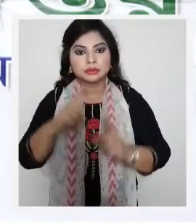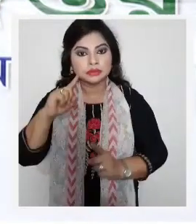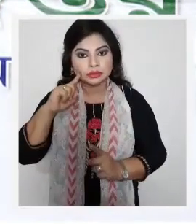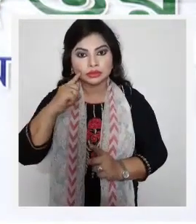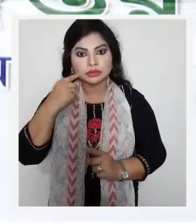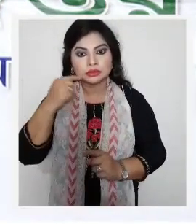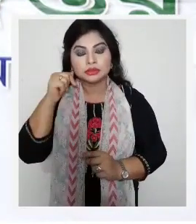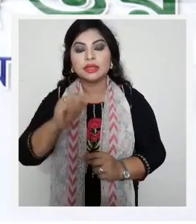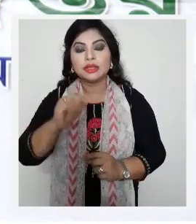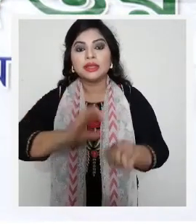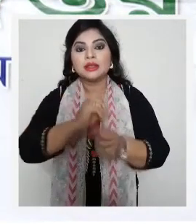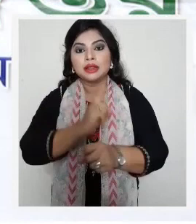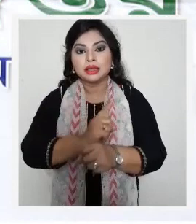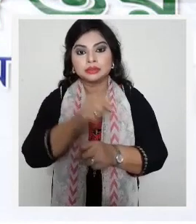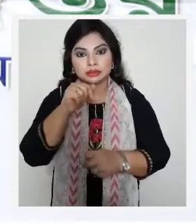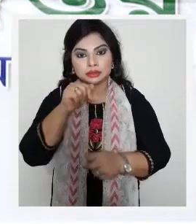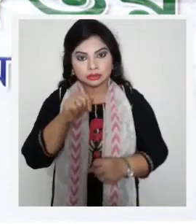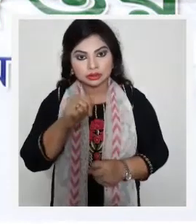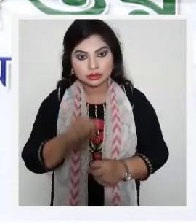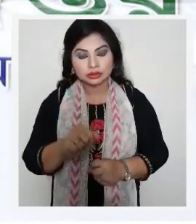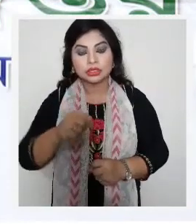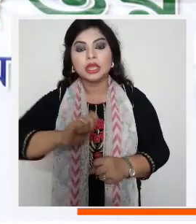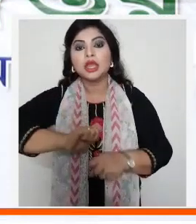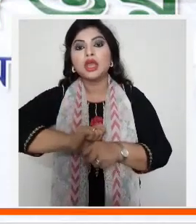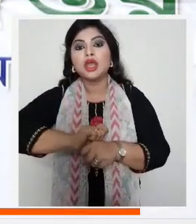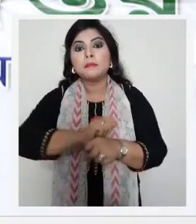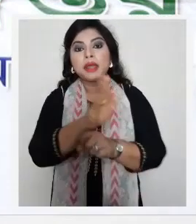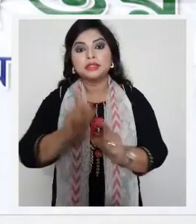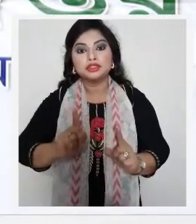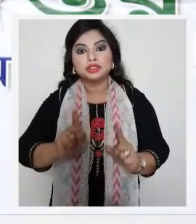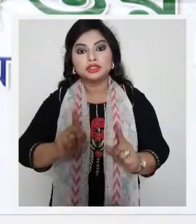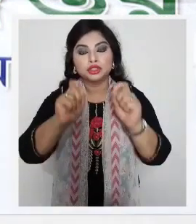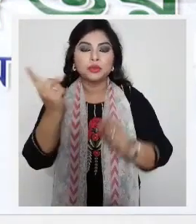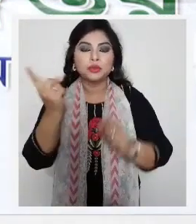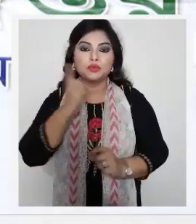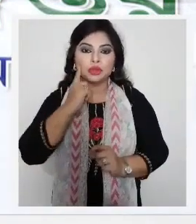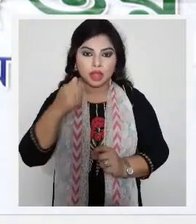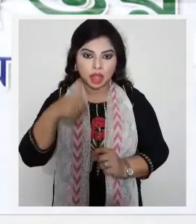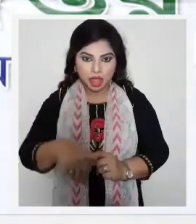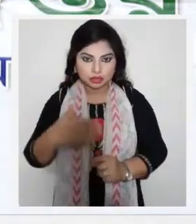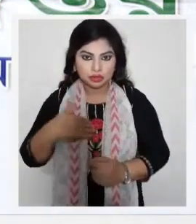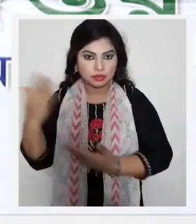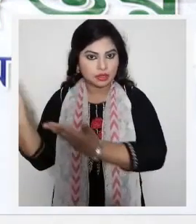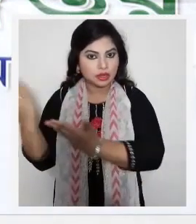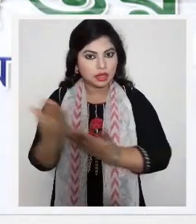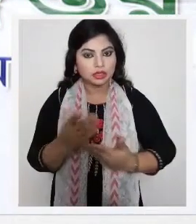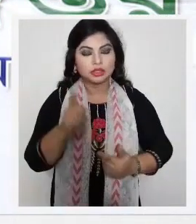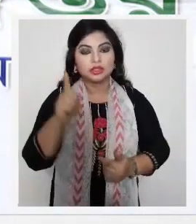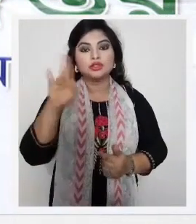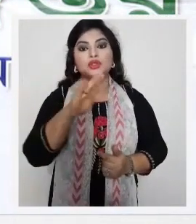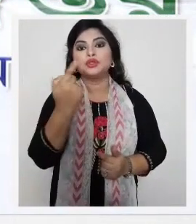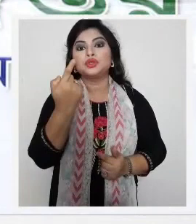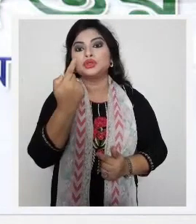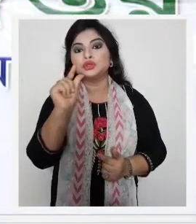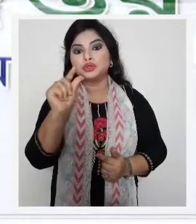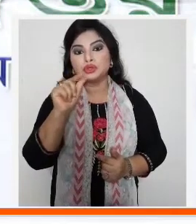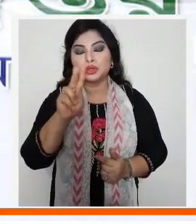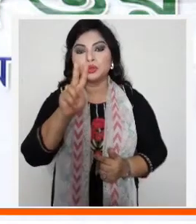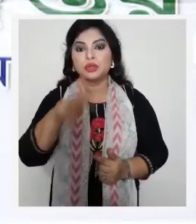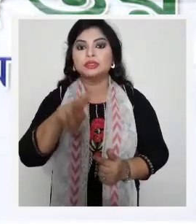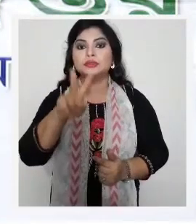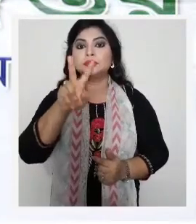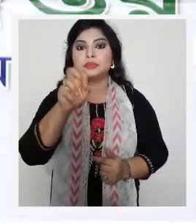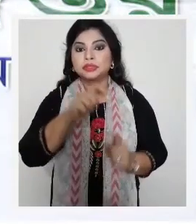আলাইকুম। আমি অধ্যাপক ডাক্তার নাসিমা সুলতানা, অতিরিক্ত মহাপরিচালক প্রশাসন স্বাস্থ্য অধিদপ্তর। প্রতিদিনের মতো আজও